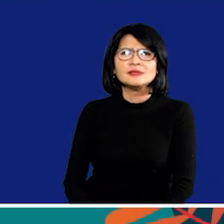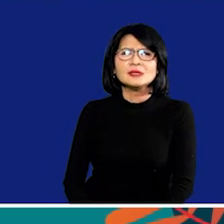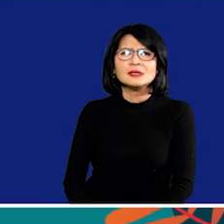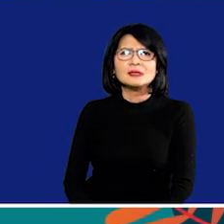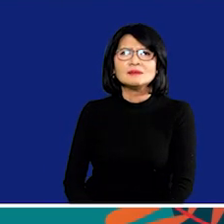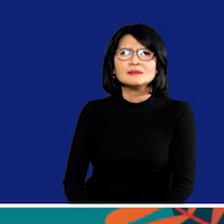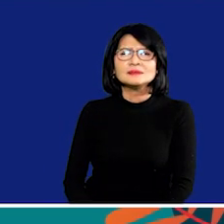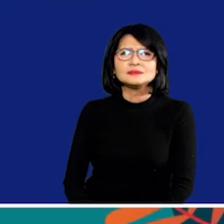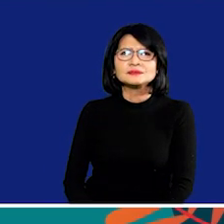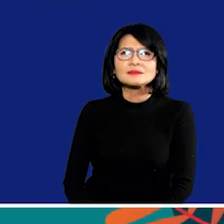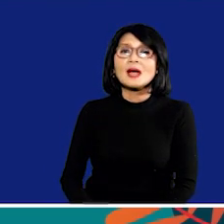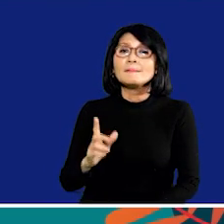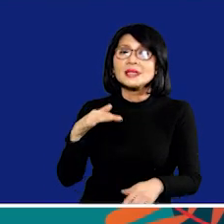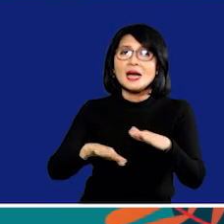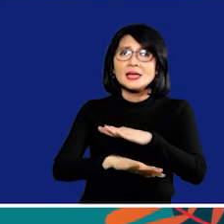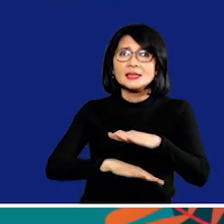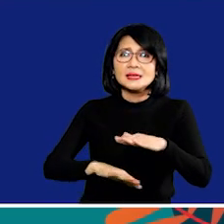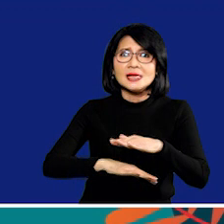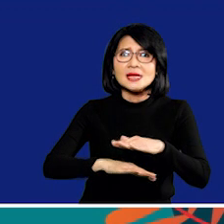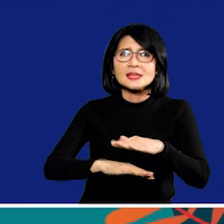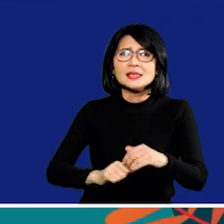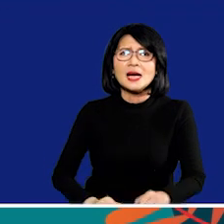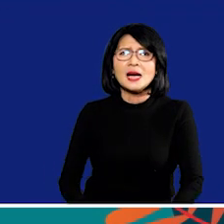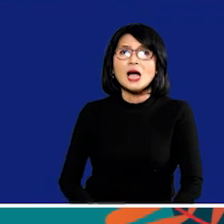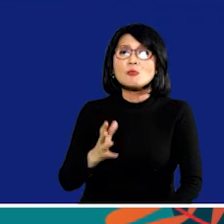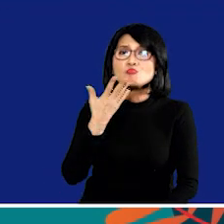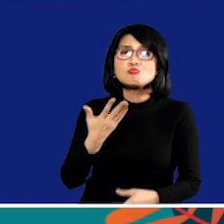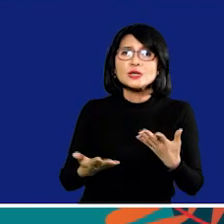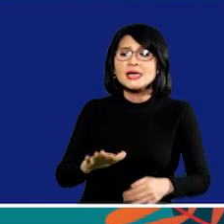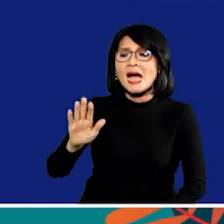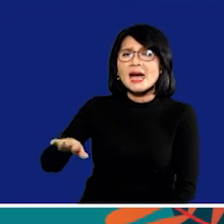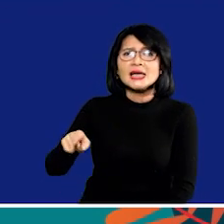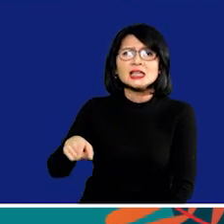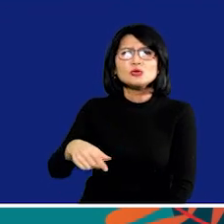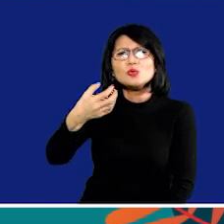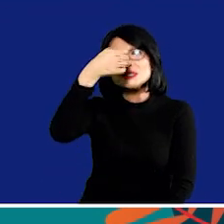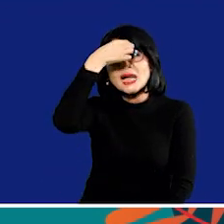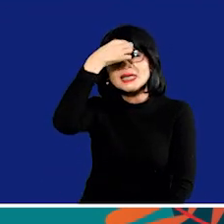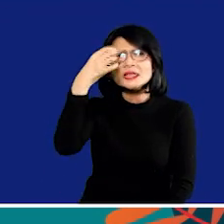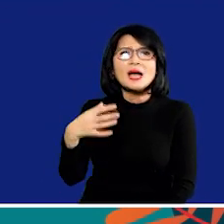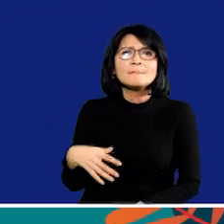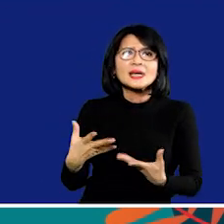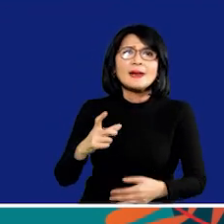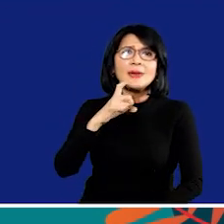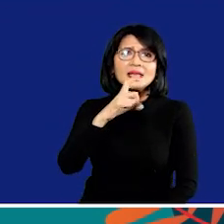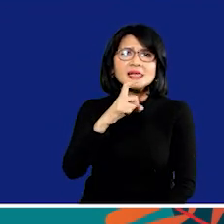sering sakit-sakitan. Tapi pada dasarnya memang siapa tahu anak tersebut memang lagi sakit kondisinya. Gimana ya